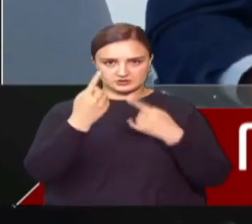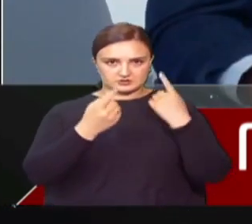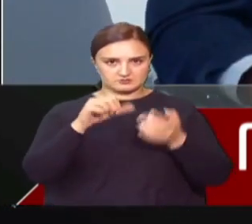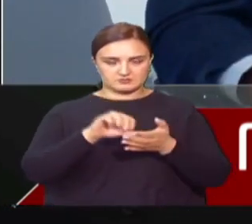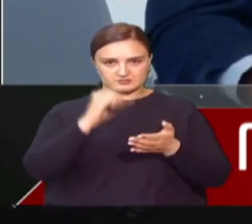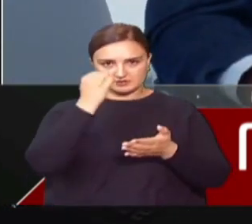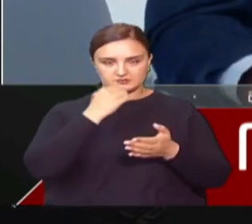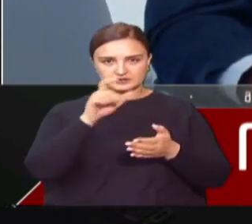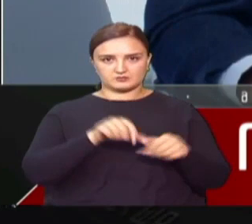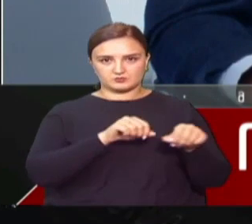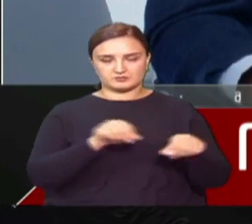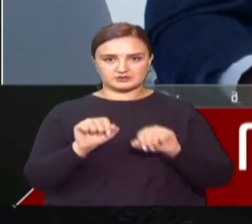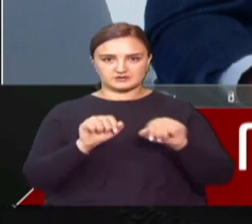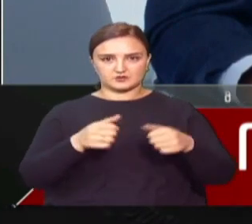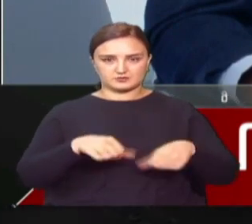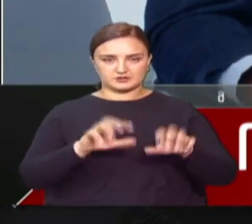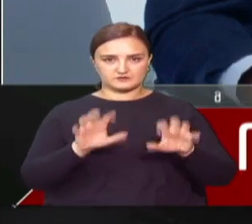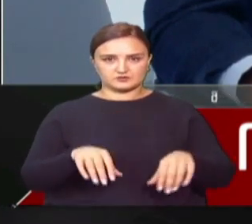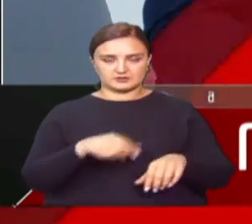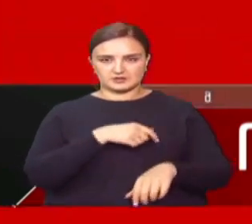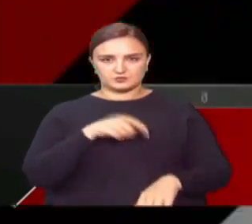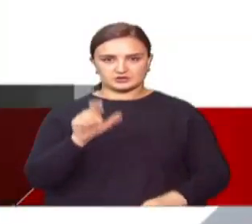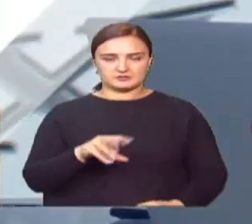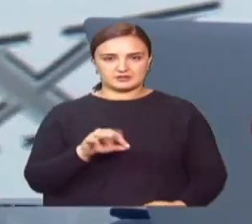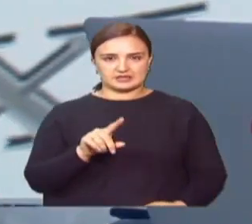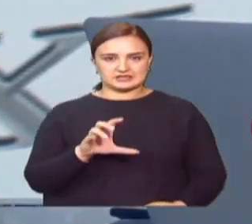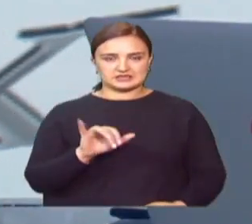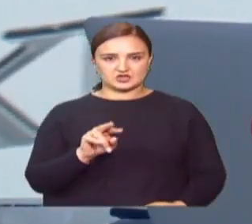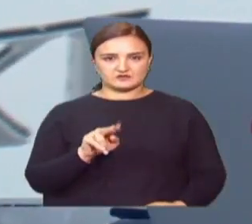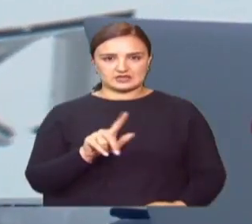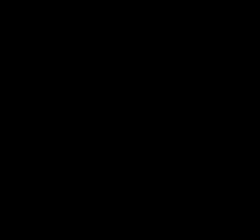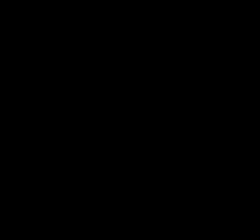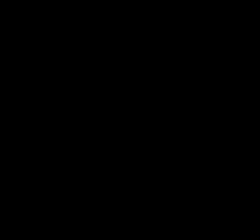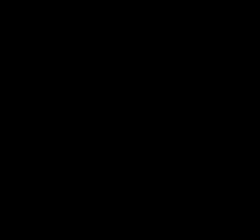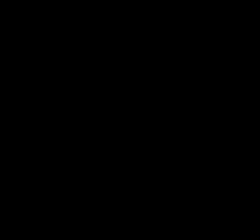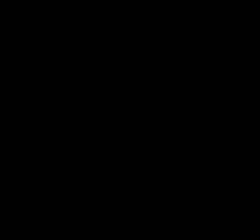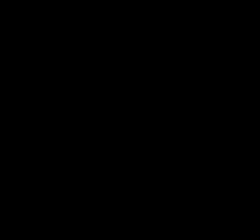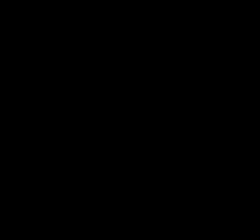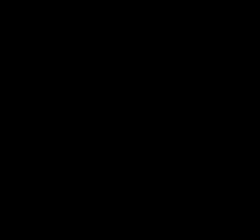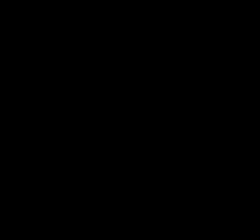მონაწილეობისთვის ადამიანის უფლებათა დაცვის კომიტეტის თავმჯდომარე დეპუტატი მიხეილ სარჯულაძე პასუხობდა მოამბის შეკითხვებს